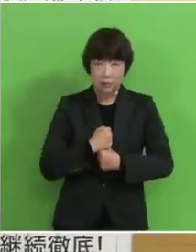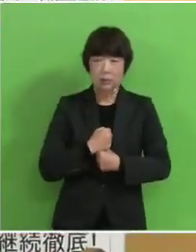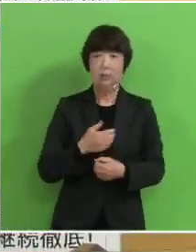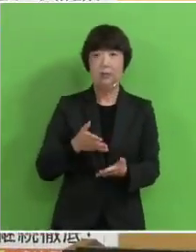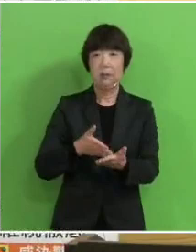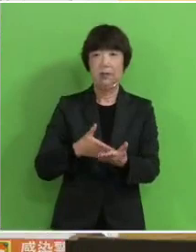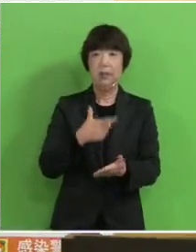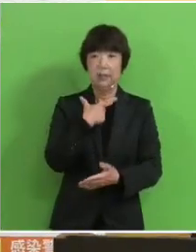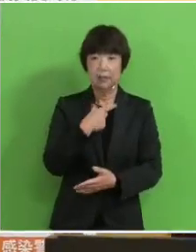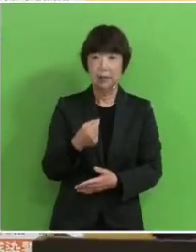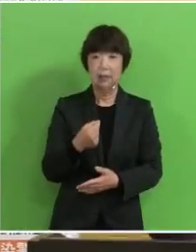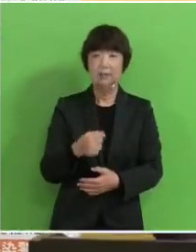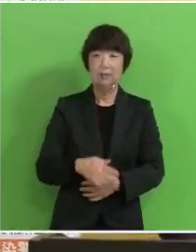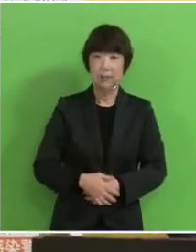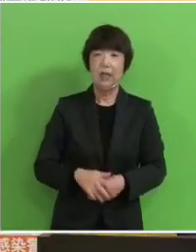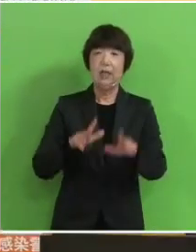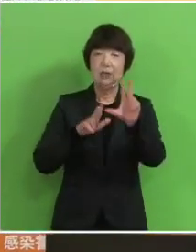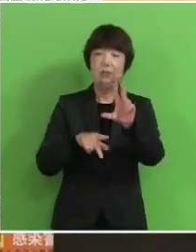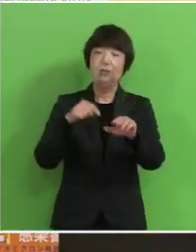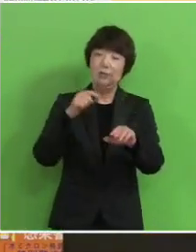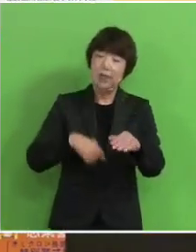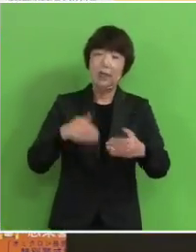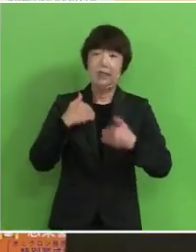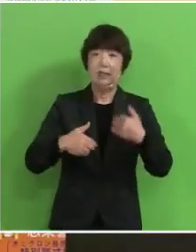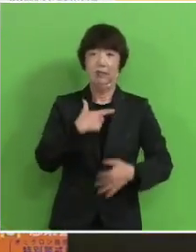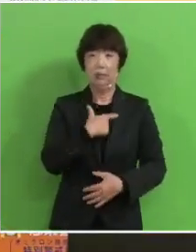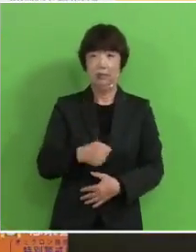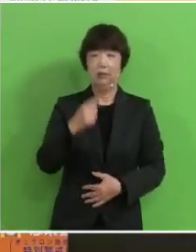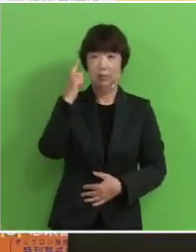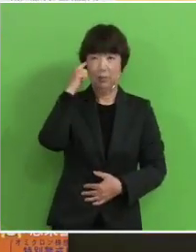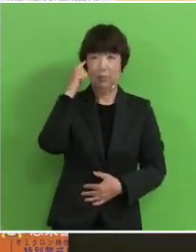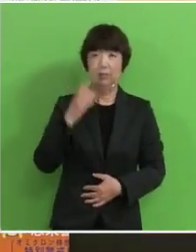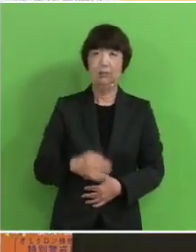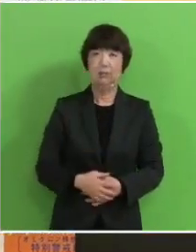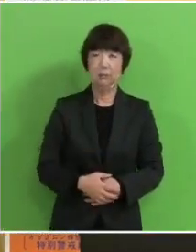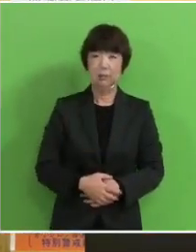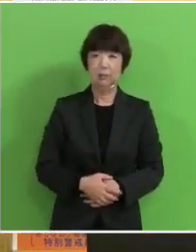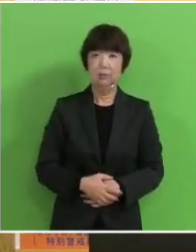ますあのルールの中で楽しんでいただけたらと思います